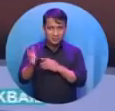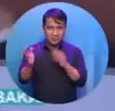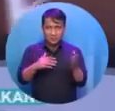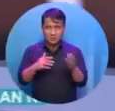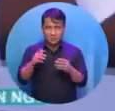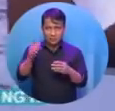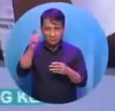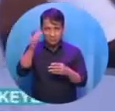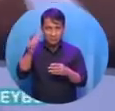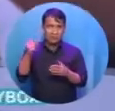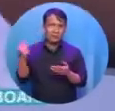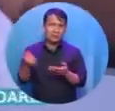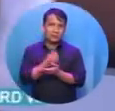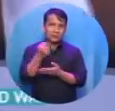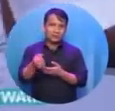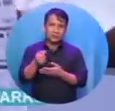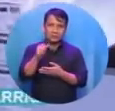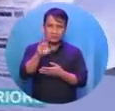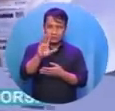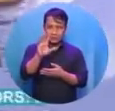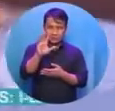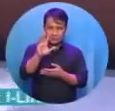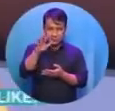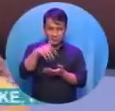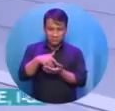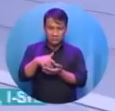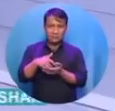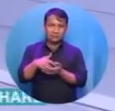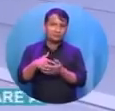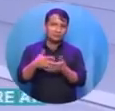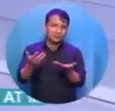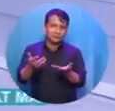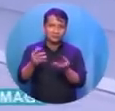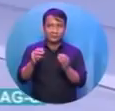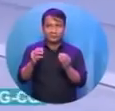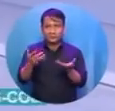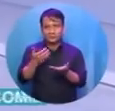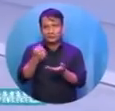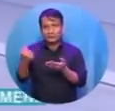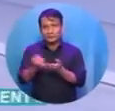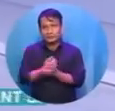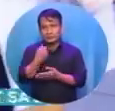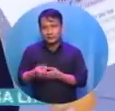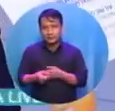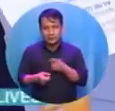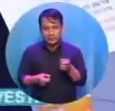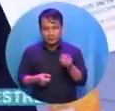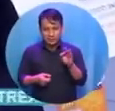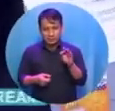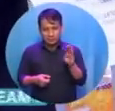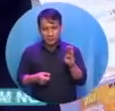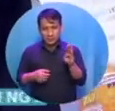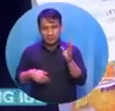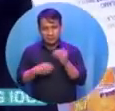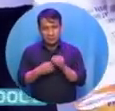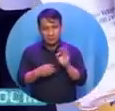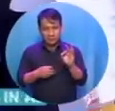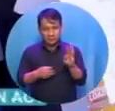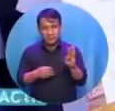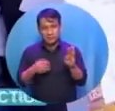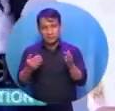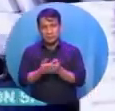Lance, magsisisi ka, 5,000. Naging bato. Ito, sa white, sa ano to, FB?